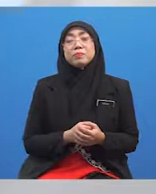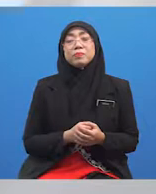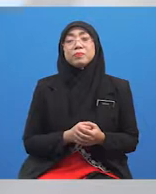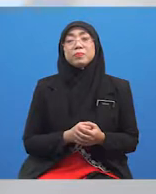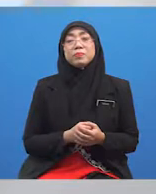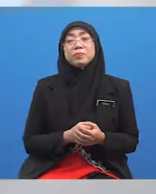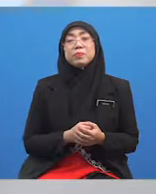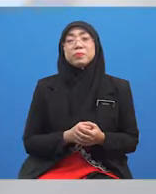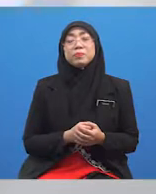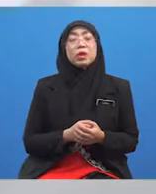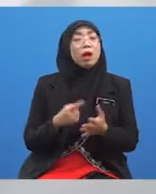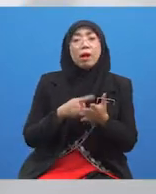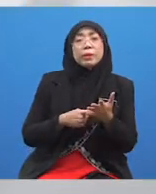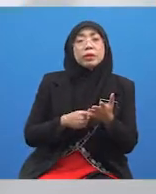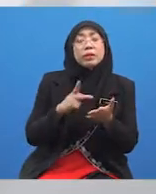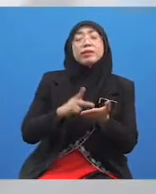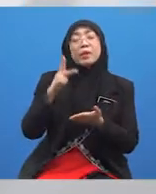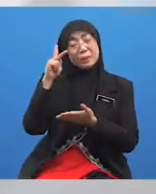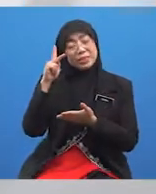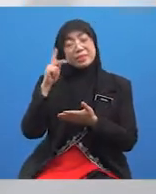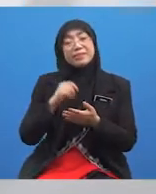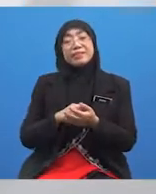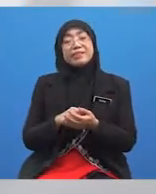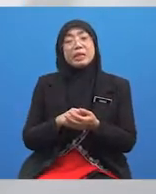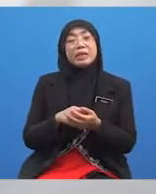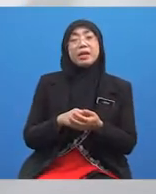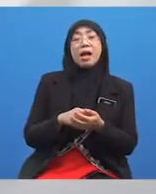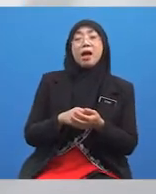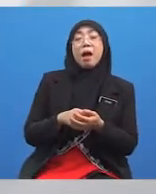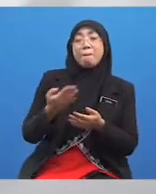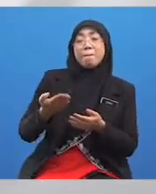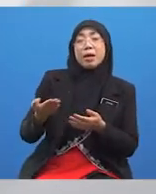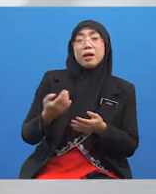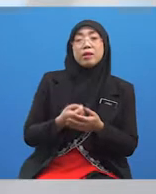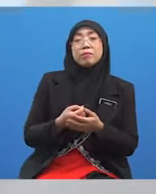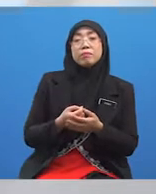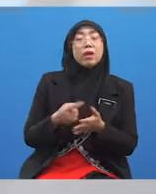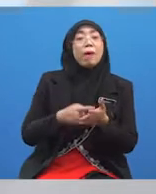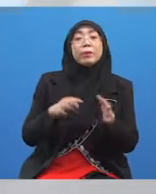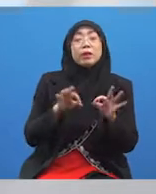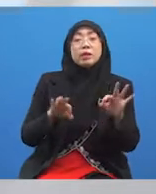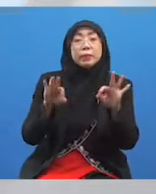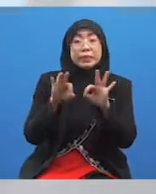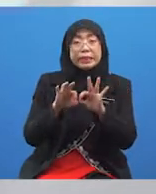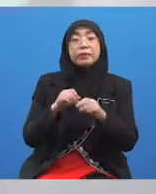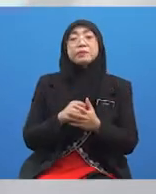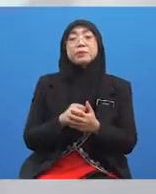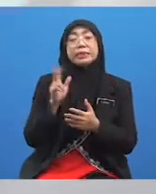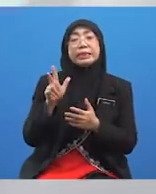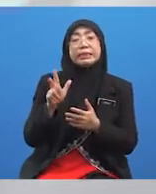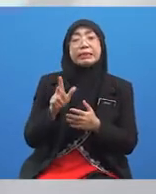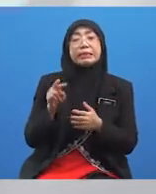Baik, fakta yang pertama mengenal pasti keperluan. Fakta yang kedua, mencari maklumat. Fakta yang ketiga, menilai